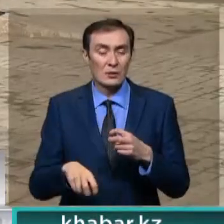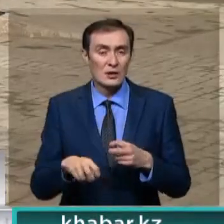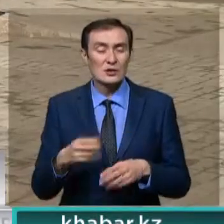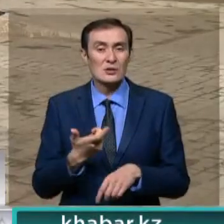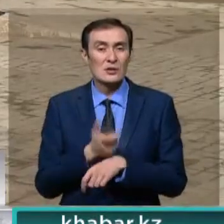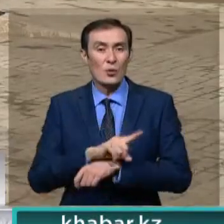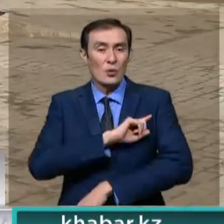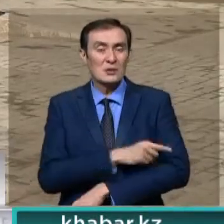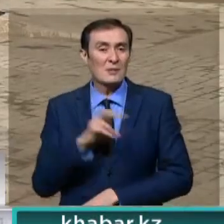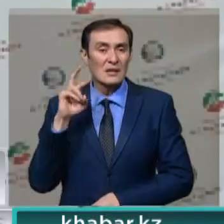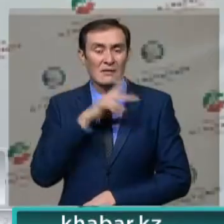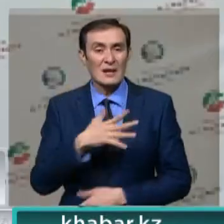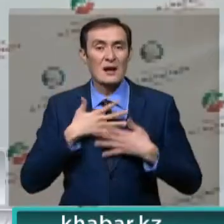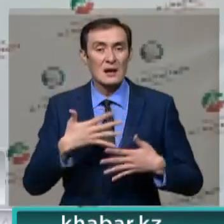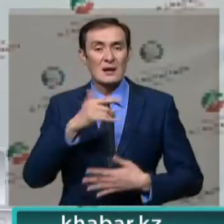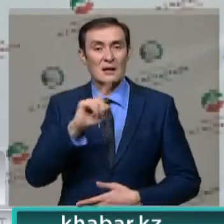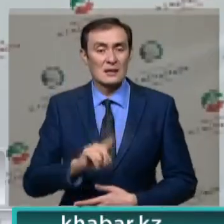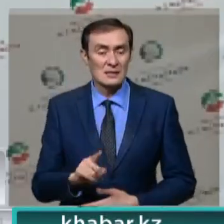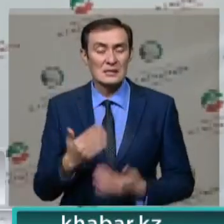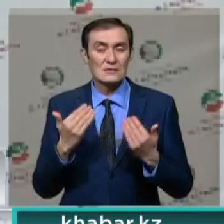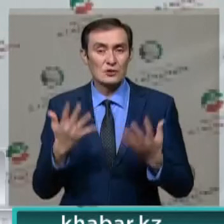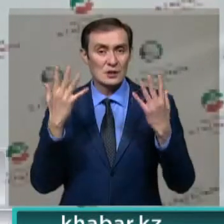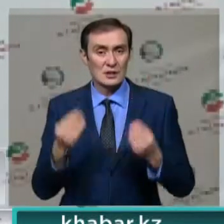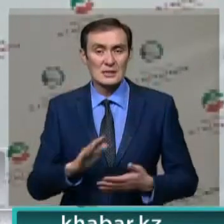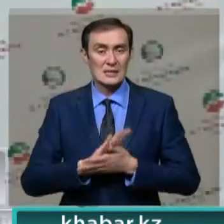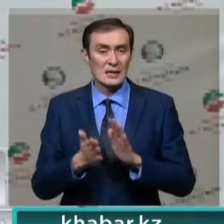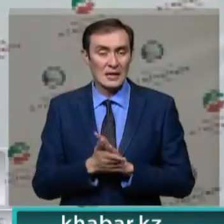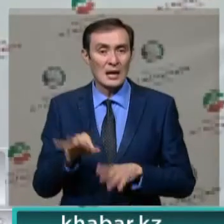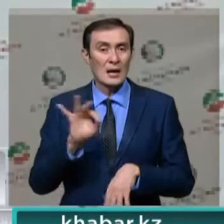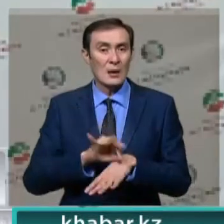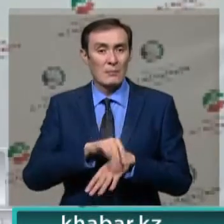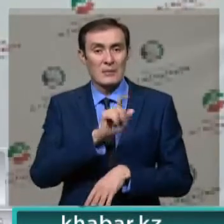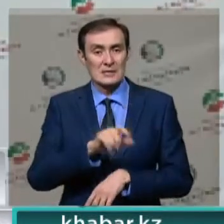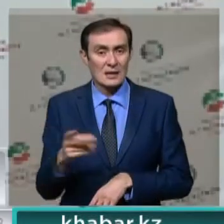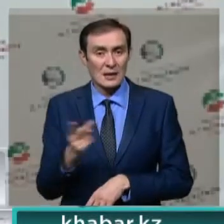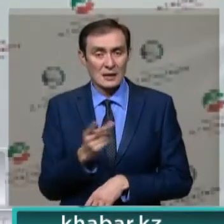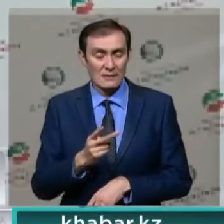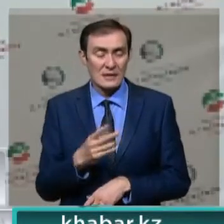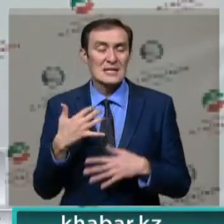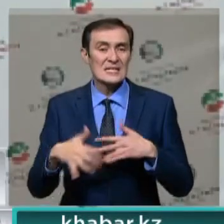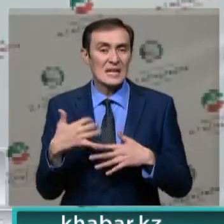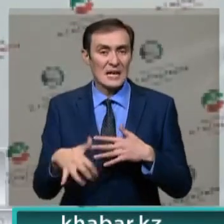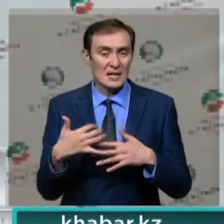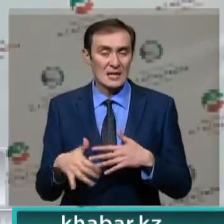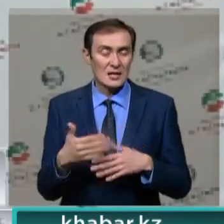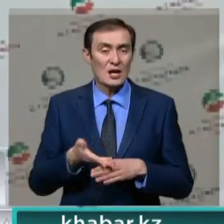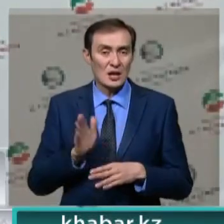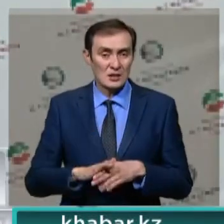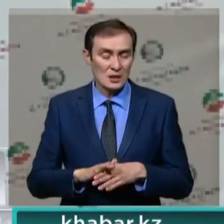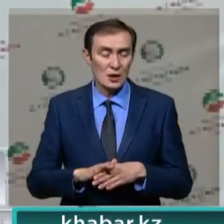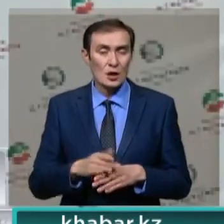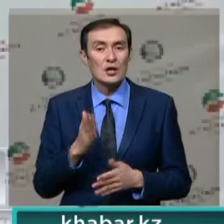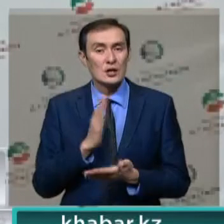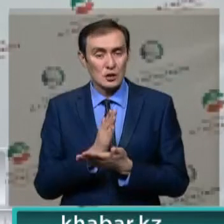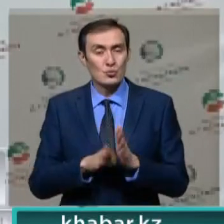острым отравлением шахтными газами. На сегодня состояние пациентов ближе к средней степени тяжести, в динамике с